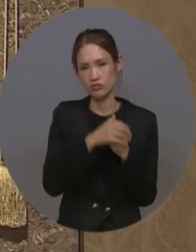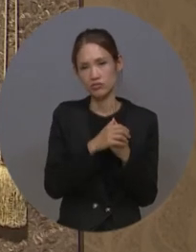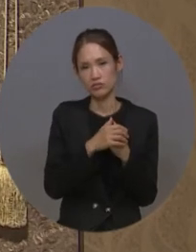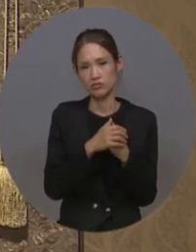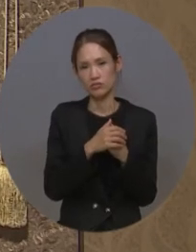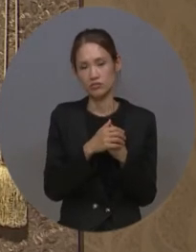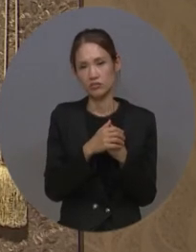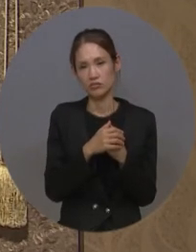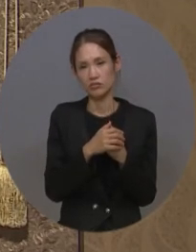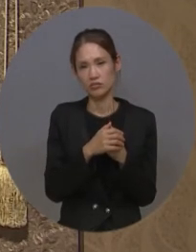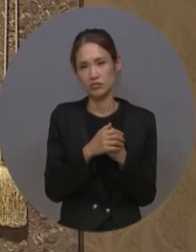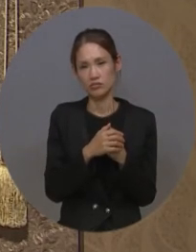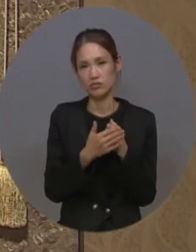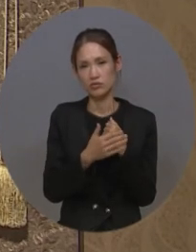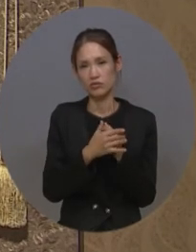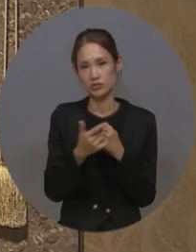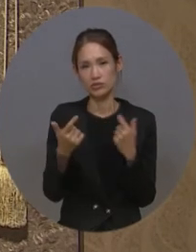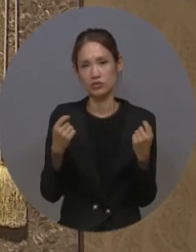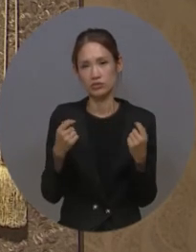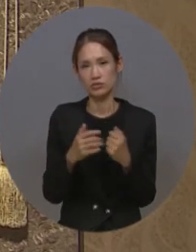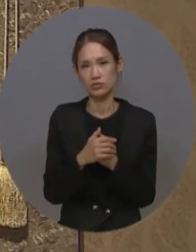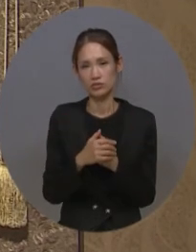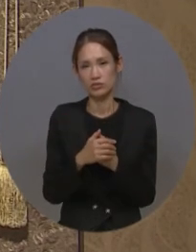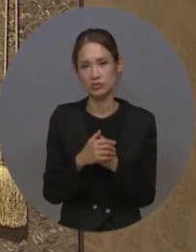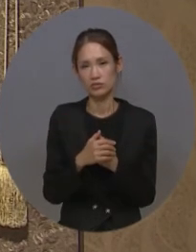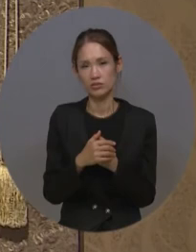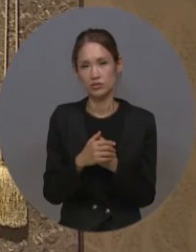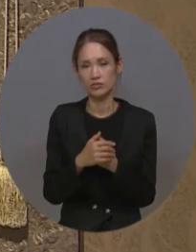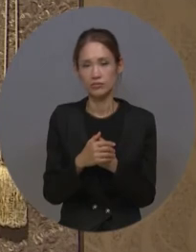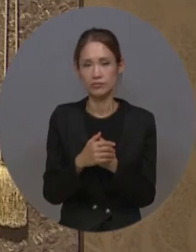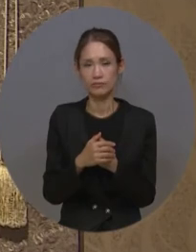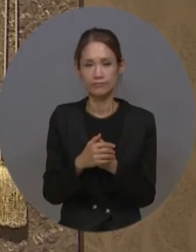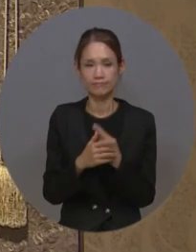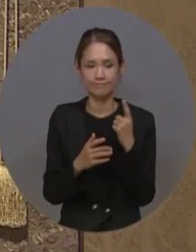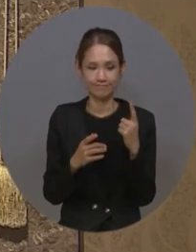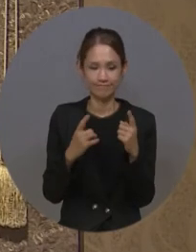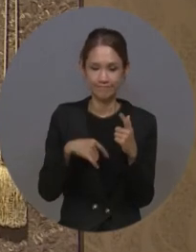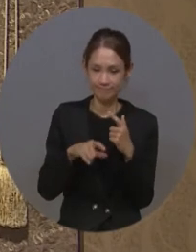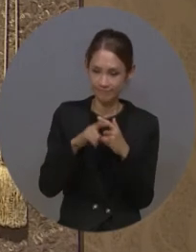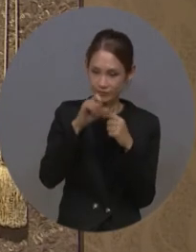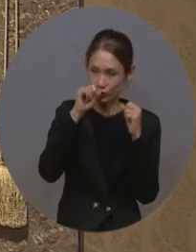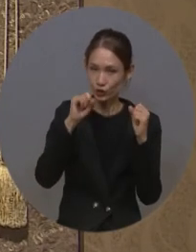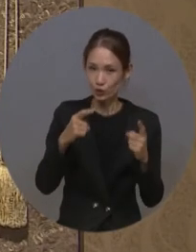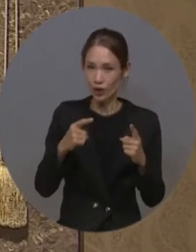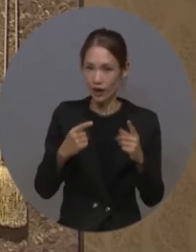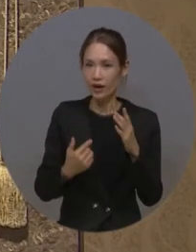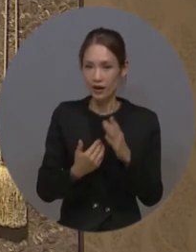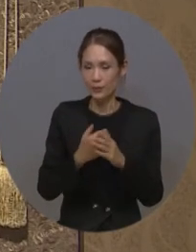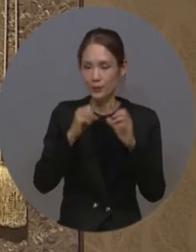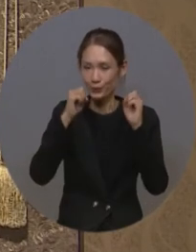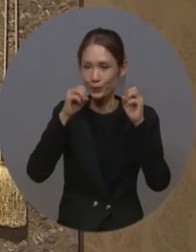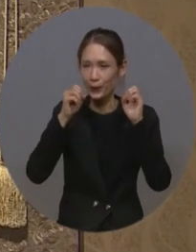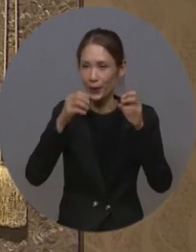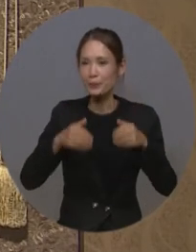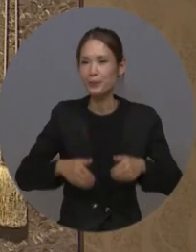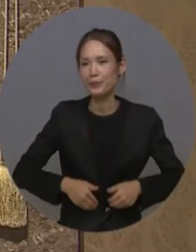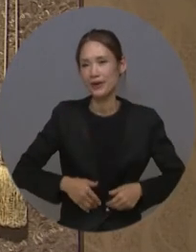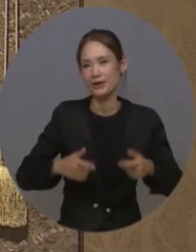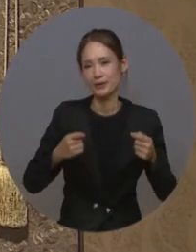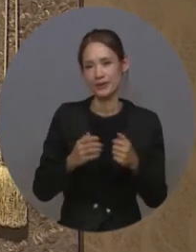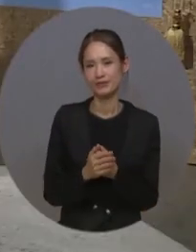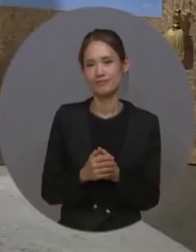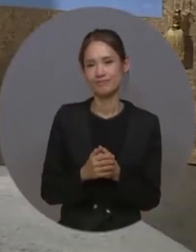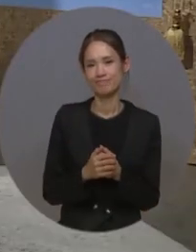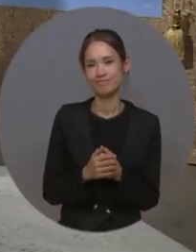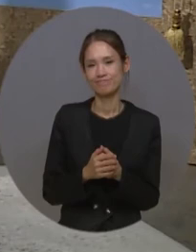그러면 상당히 도움이 될 것 같은데. 네. 뭐 이번 기회에 그러니까요. 알려주면 좋겠죠. 좀, 네. 추진이